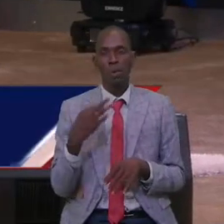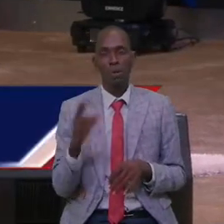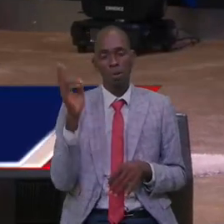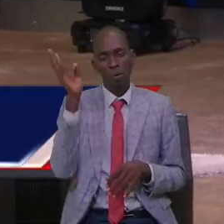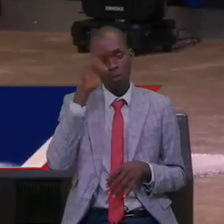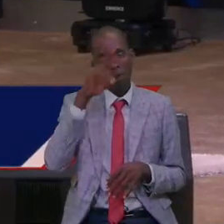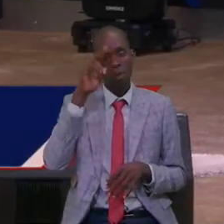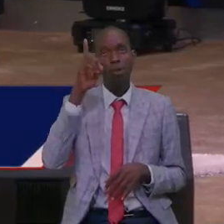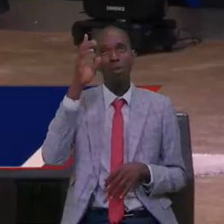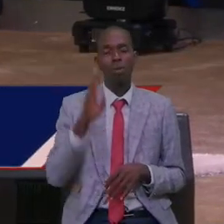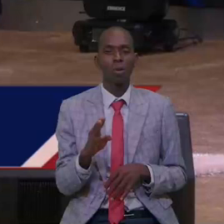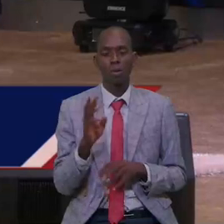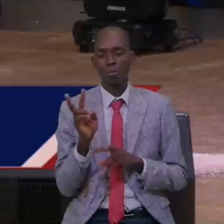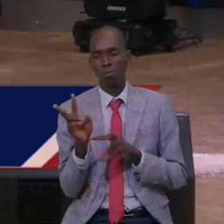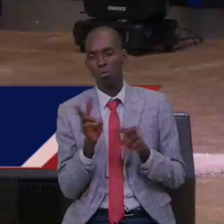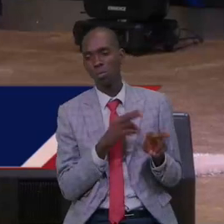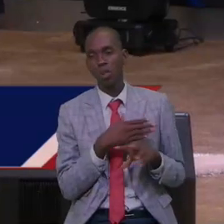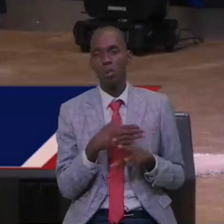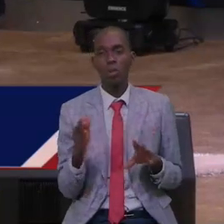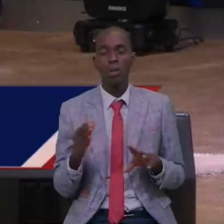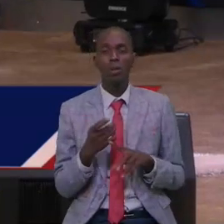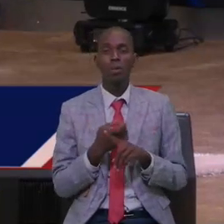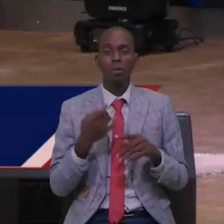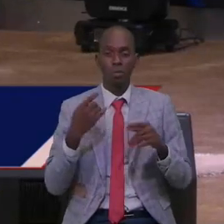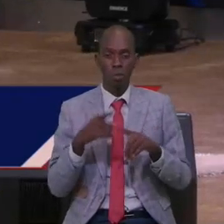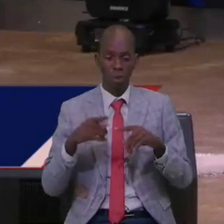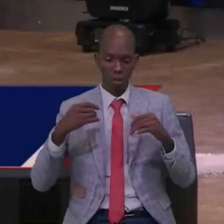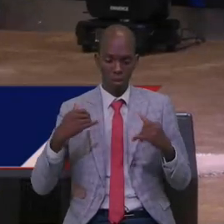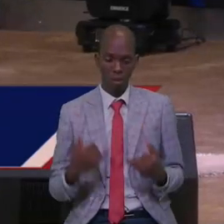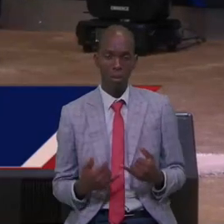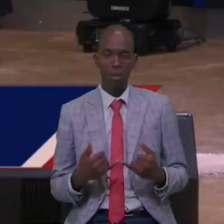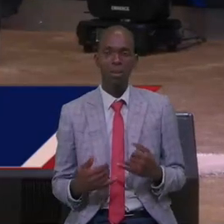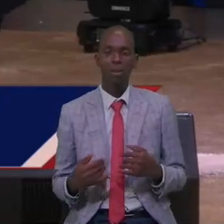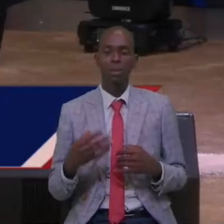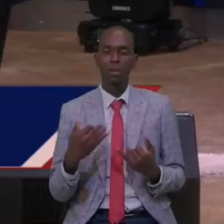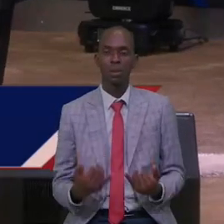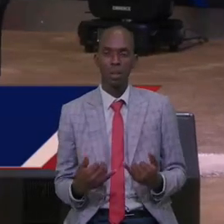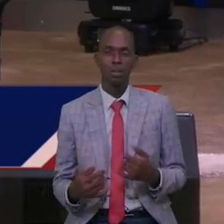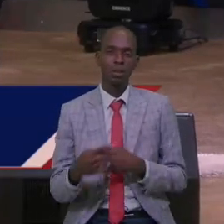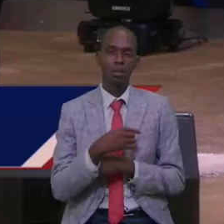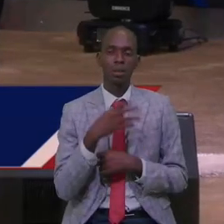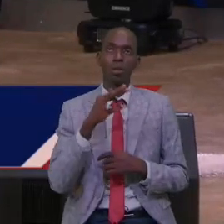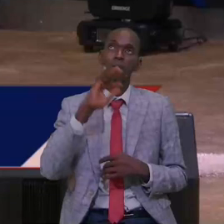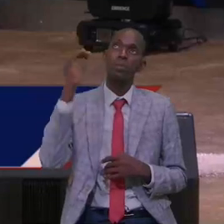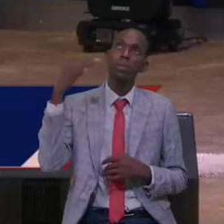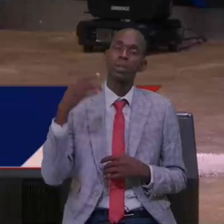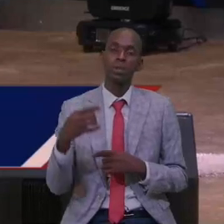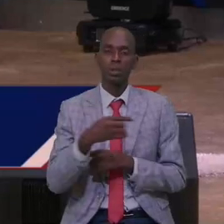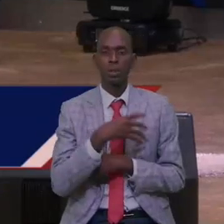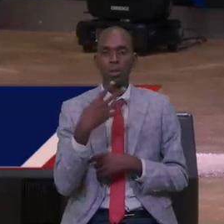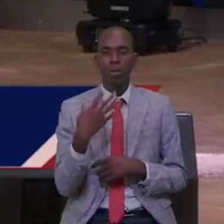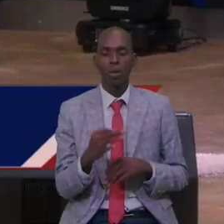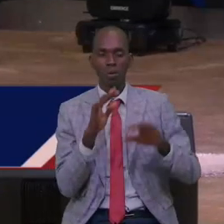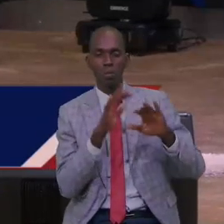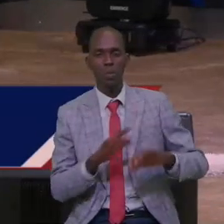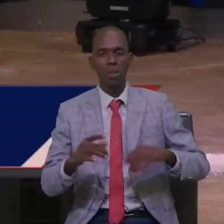annonce maintenant jour de grâce, mais maintenant jour de miséricorde, maintenant la période où on